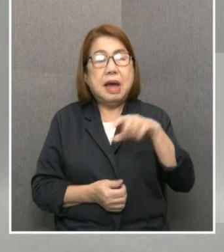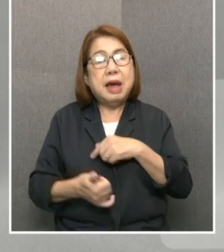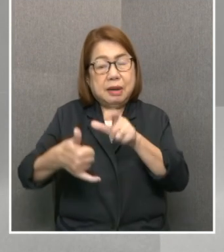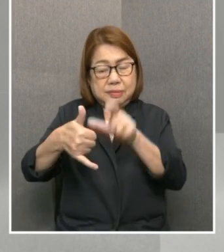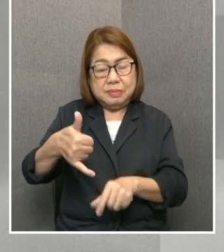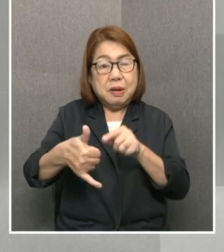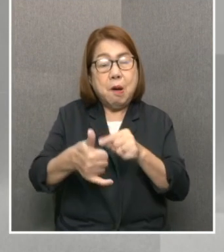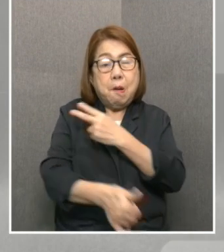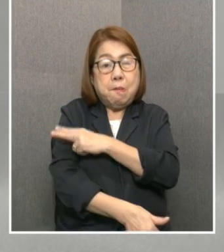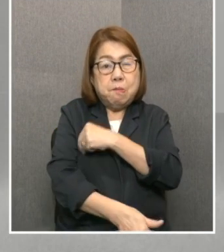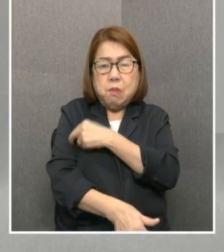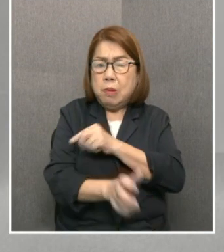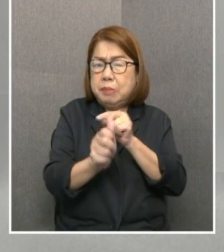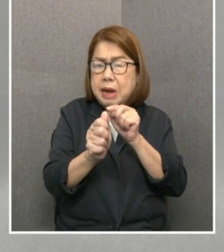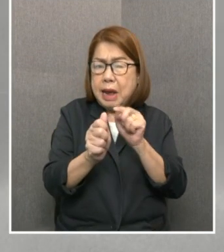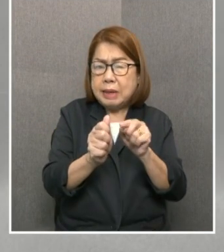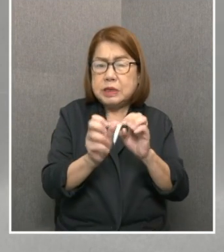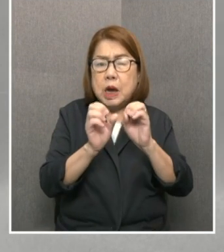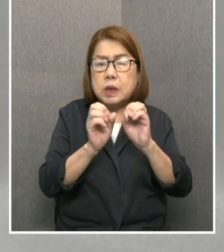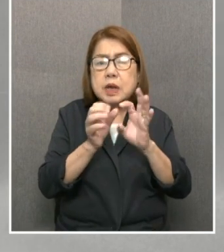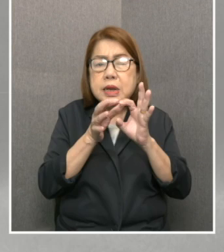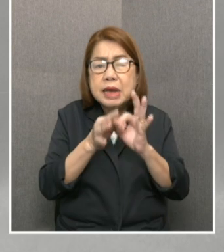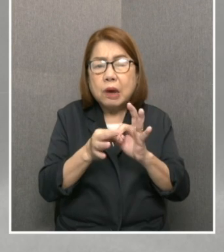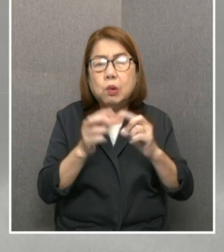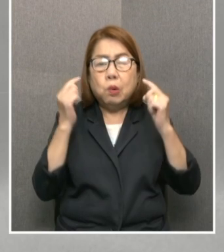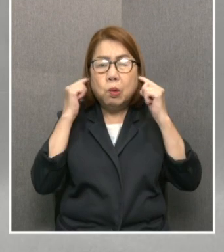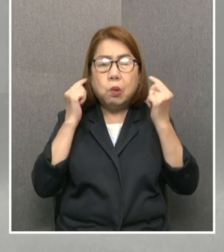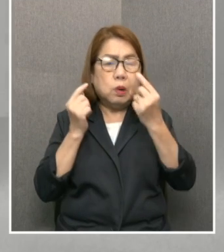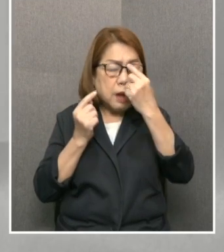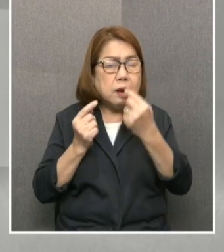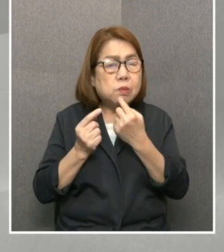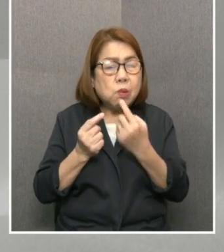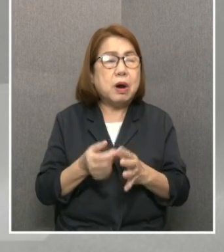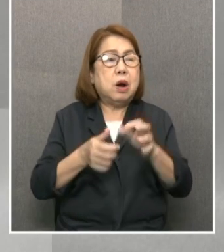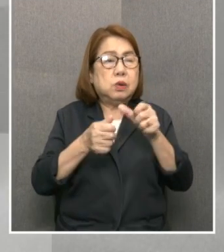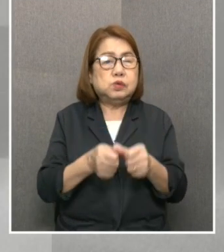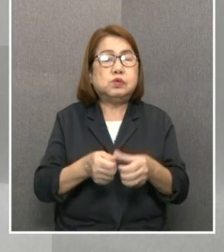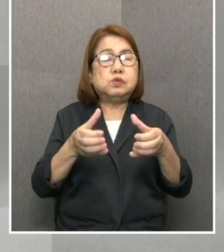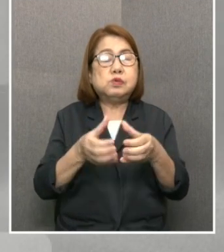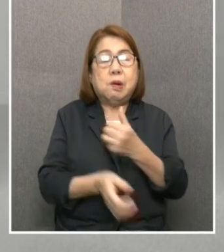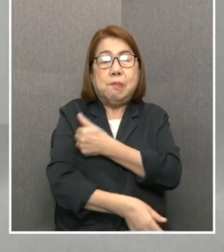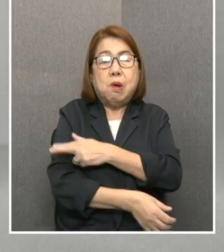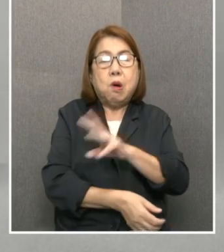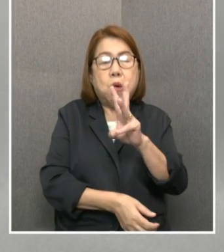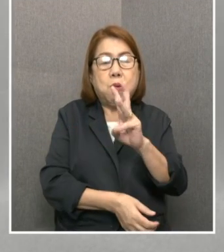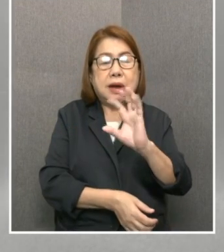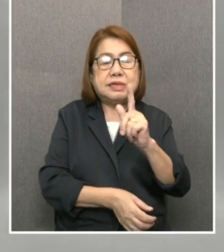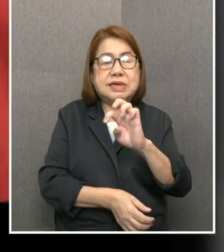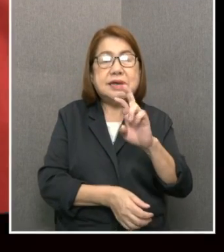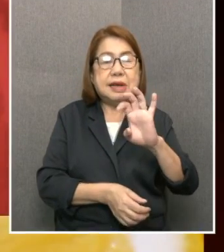เป็นอาจารย์ภาควิชาโสดสนาสิกวิทยาคณะแพทยศาสตร์วชิรพยาบาลมาให้ข้อมูลกับเราในเรื่องนี้